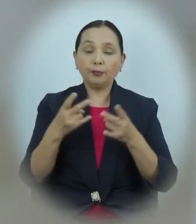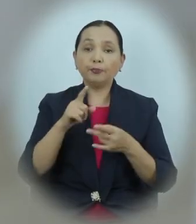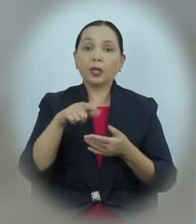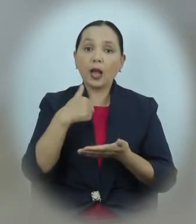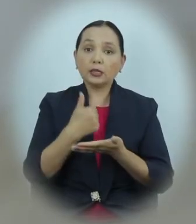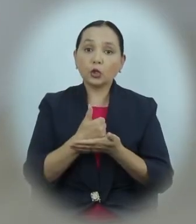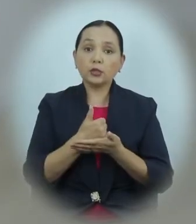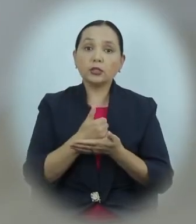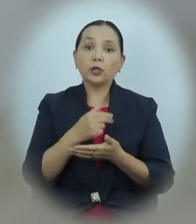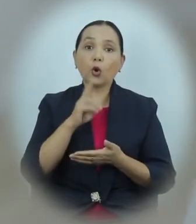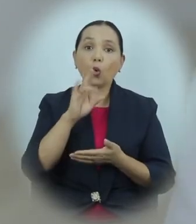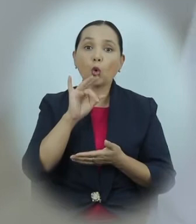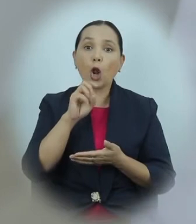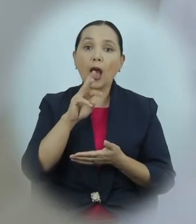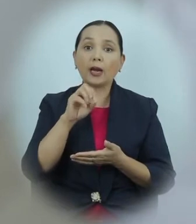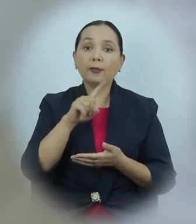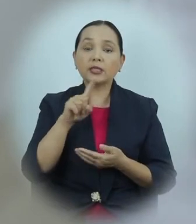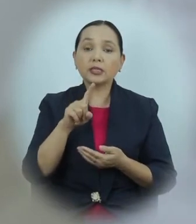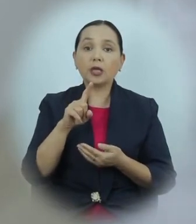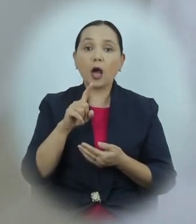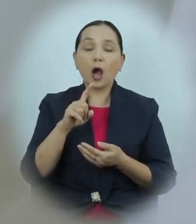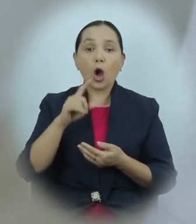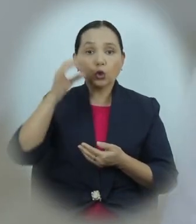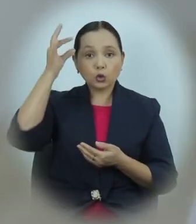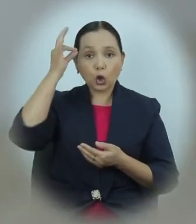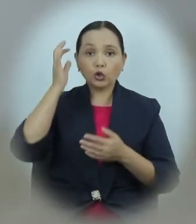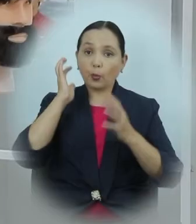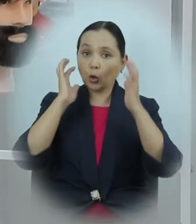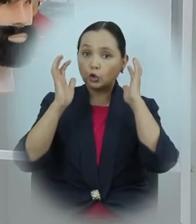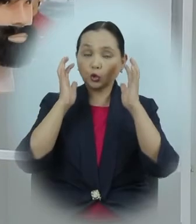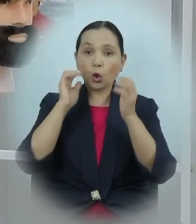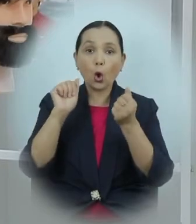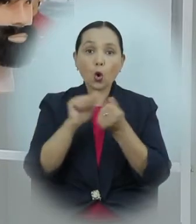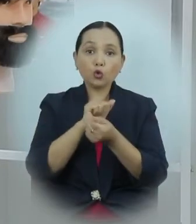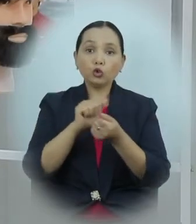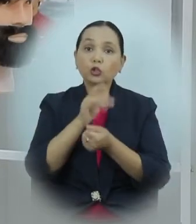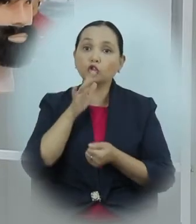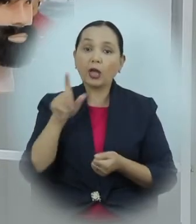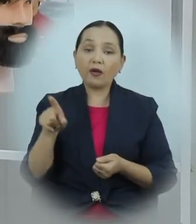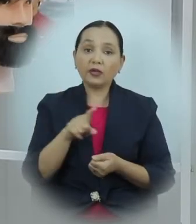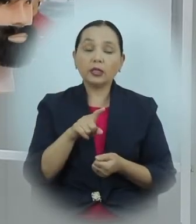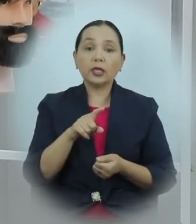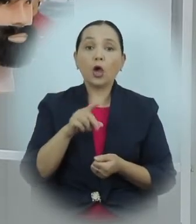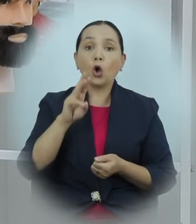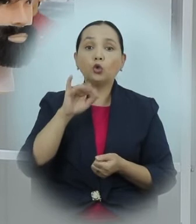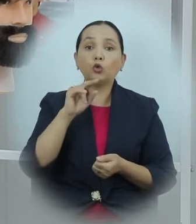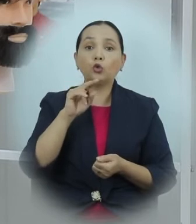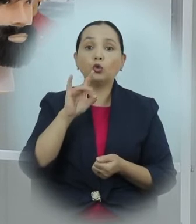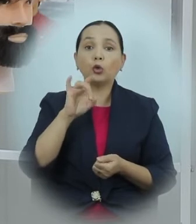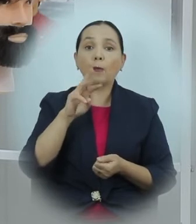asosiy qurollarimiz soch qurut bosh yuvib qurutish davrida, ya'ni soch turmaklash